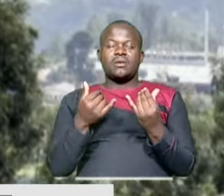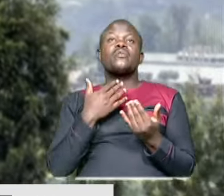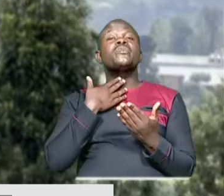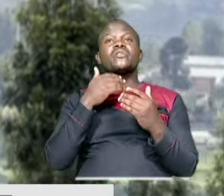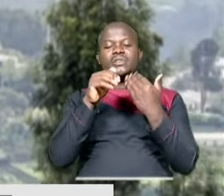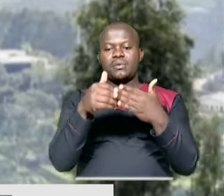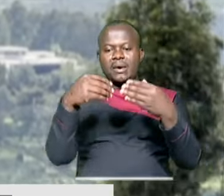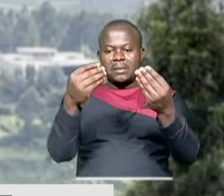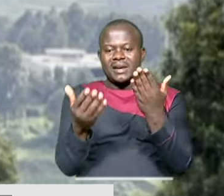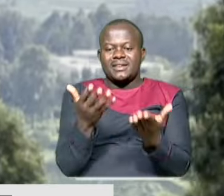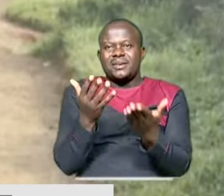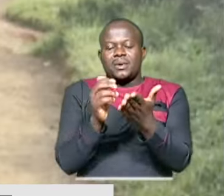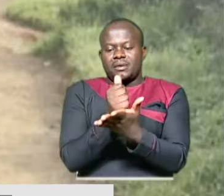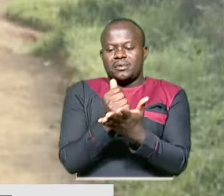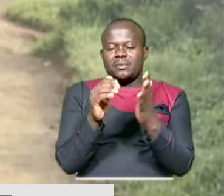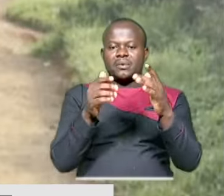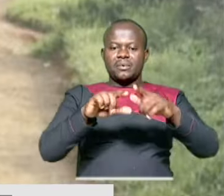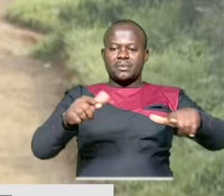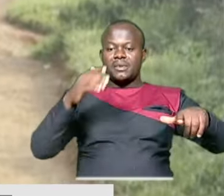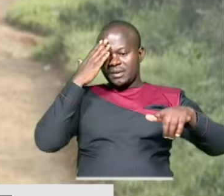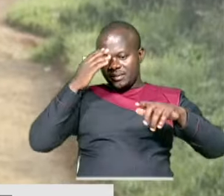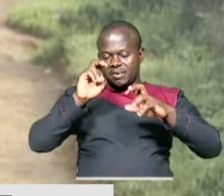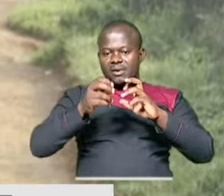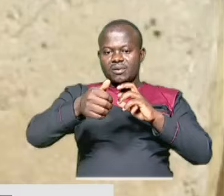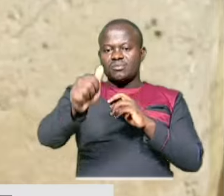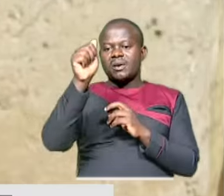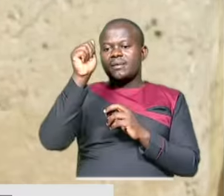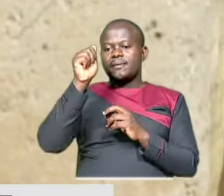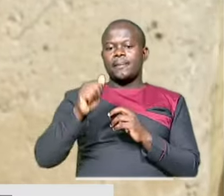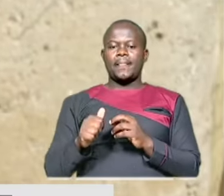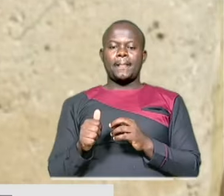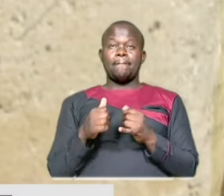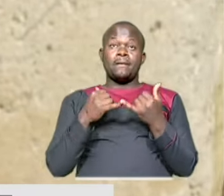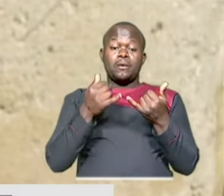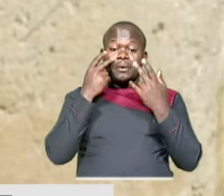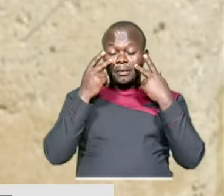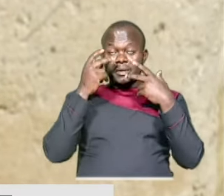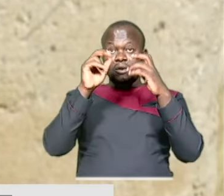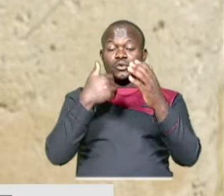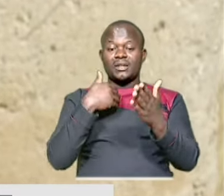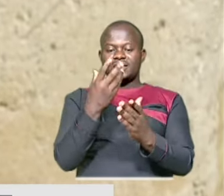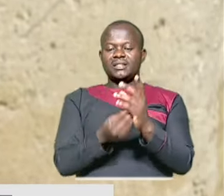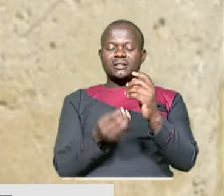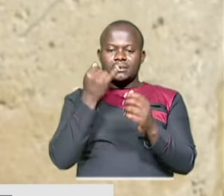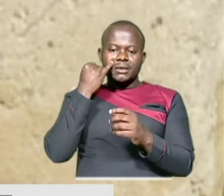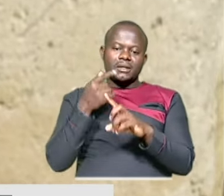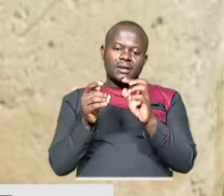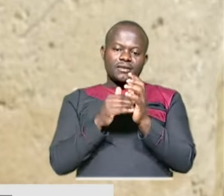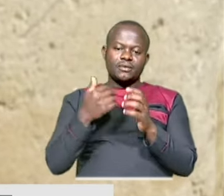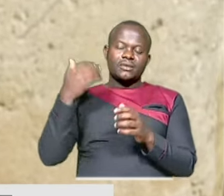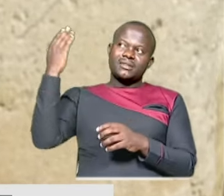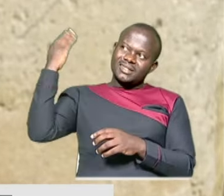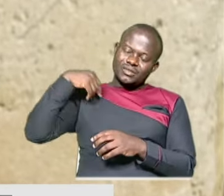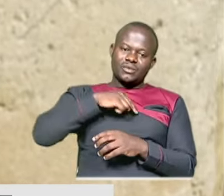bahabwa byibuza ibyangombwa by'ubutaka bakamenya ko ubwo butaka ari ubwabo. Urabona ko twagize igihombo gikabije kandi twari dufite